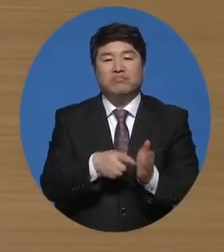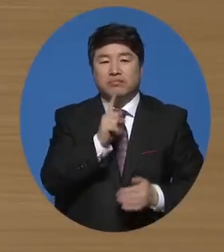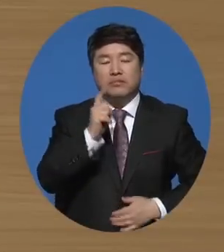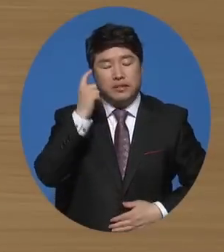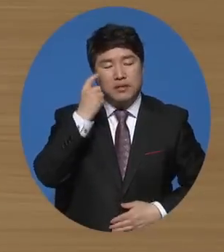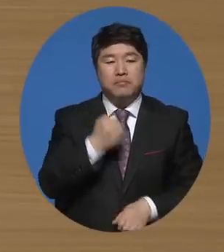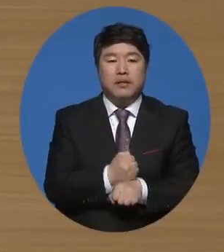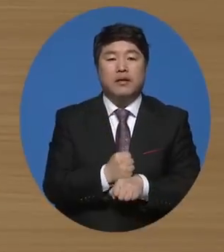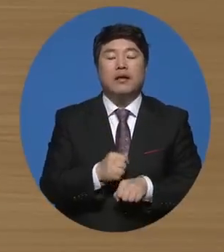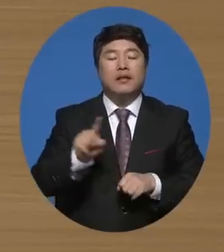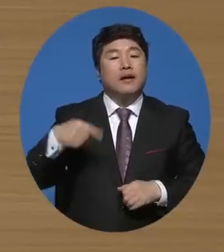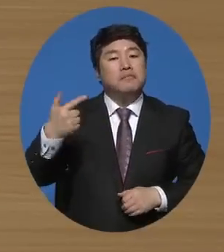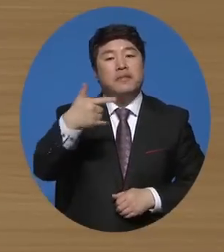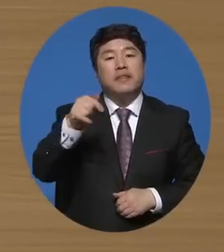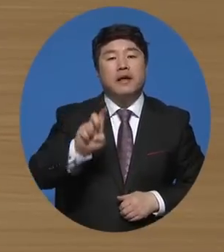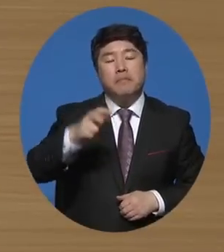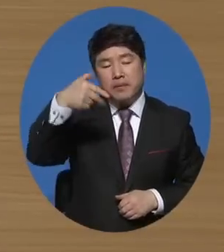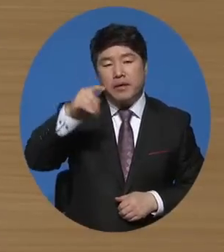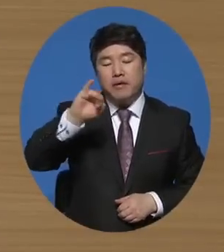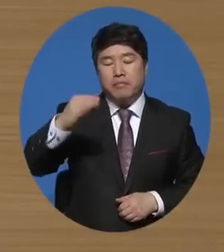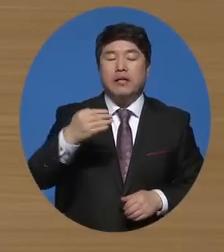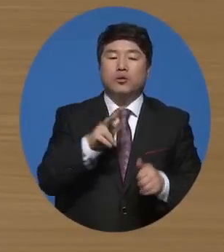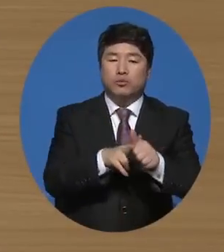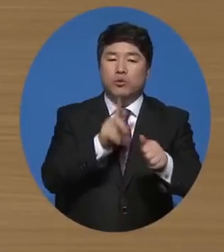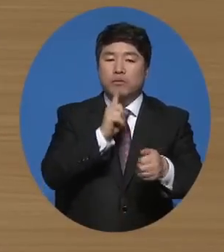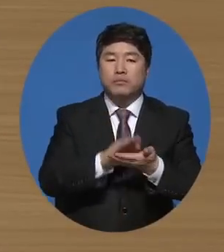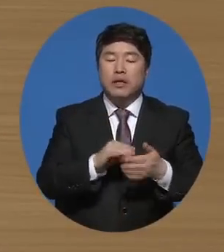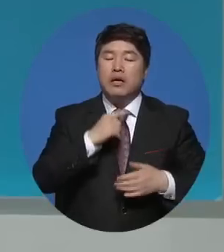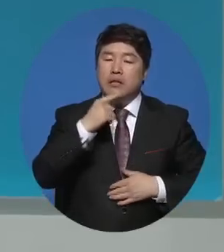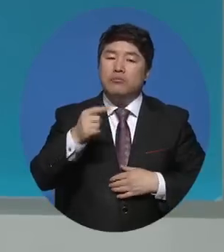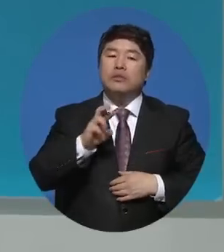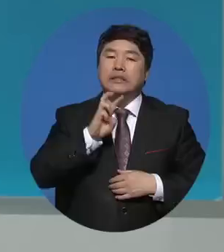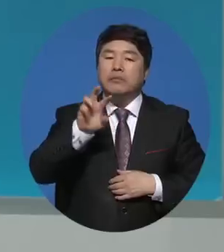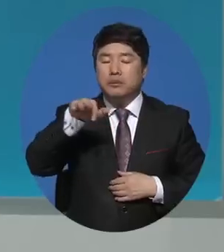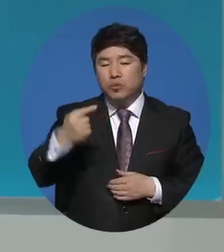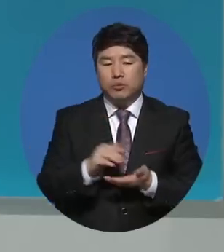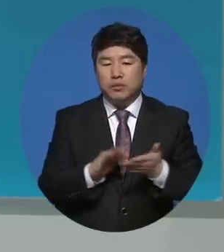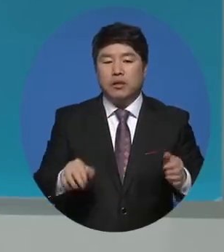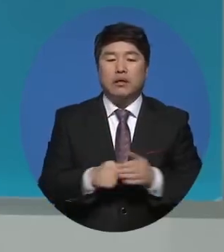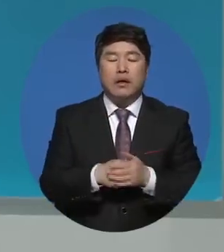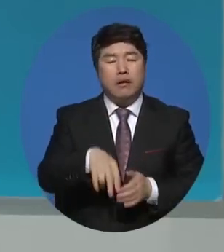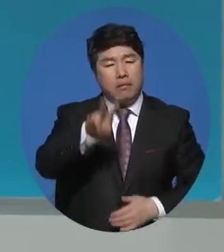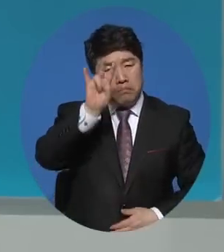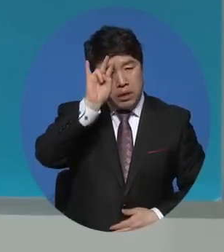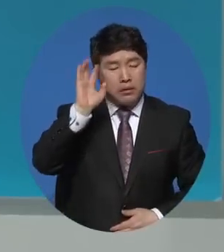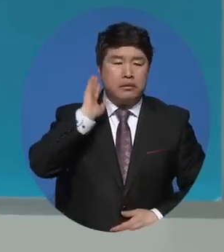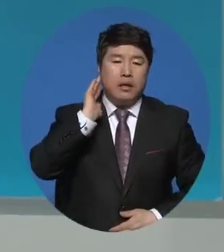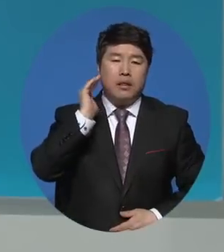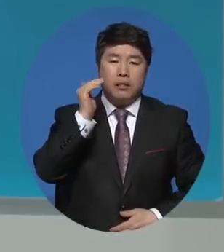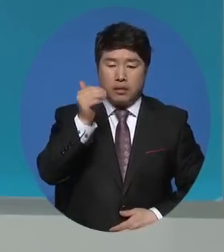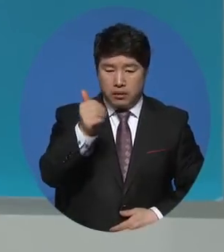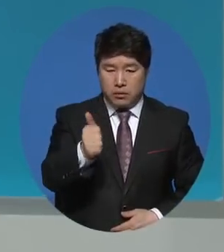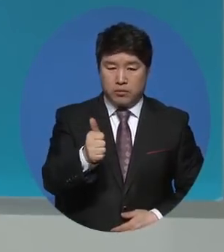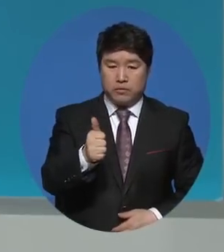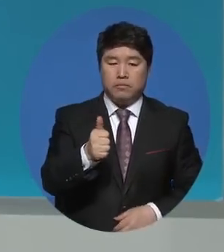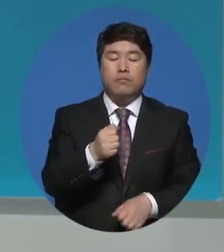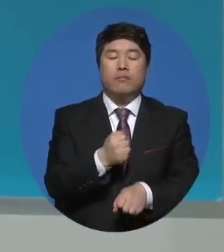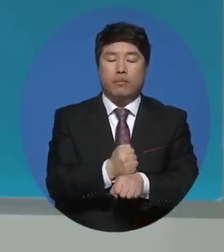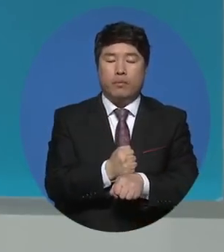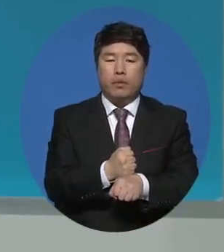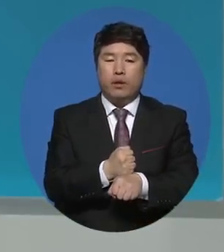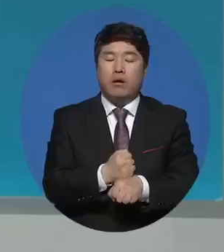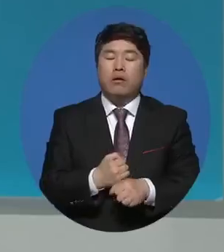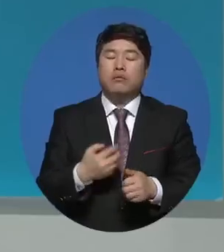남경필 후보 얘기해 주시죠 시간은 1분 30초입니다이 박근혜 대통령 어